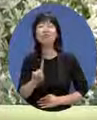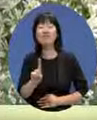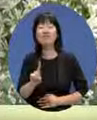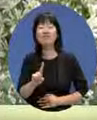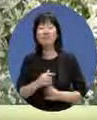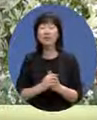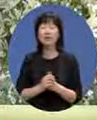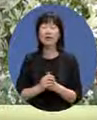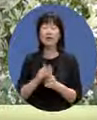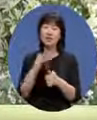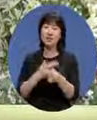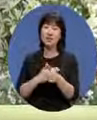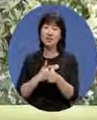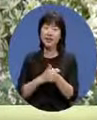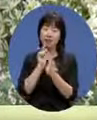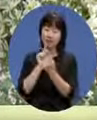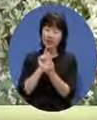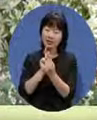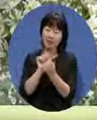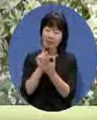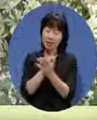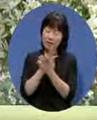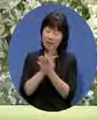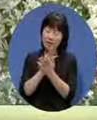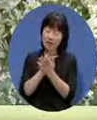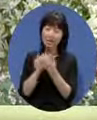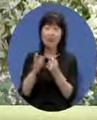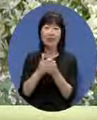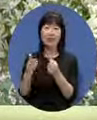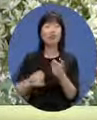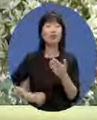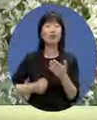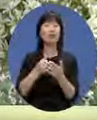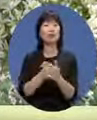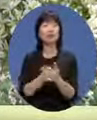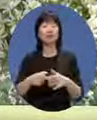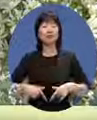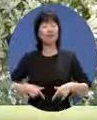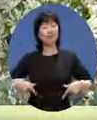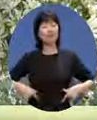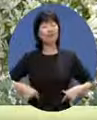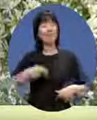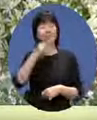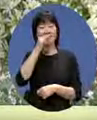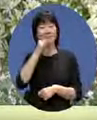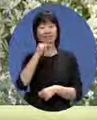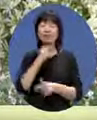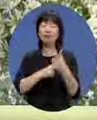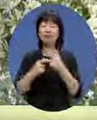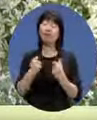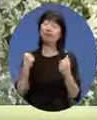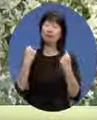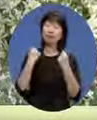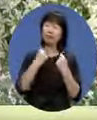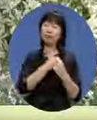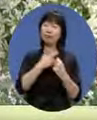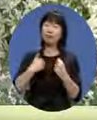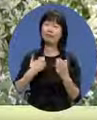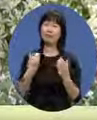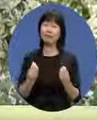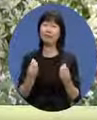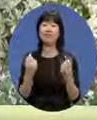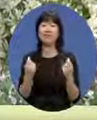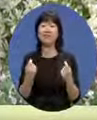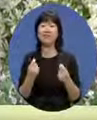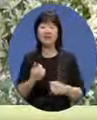아 선생님들도 만나 보고 그러니까는 용기도 생기고 더 괜찮아진 거 같아요네 아이들하고도